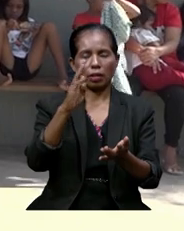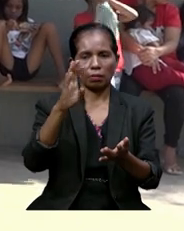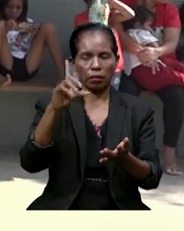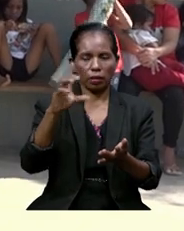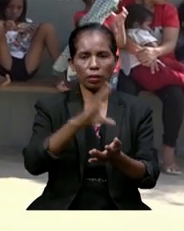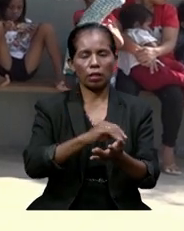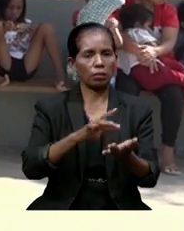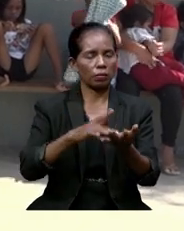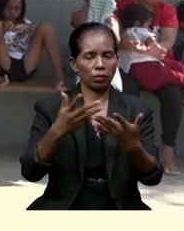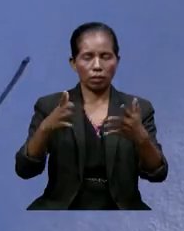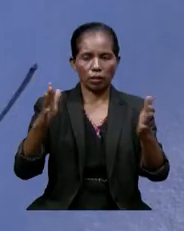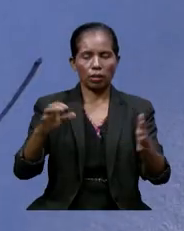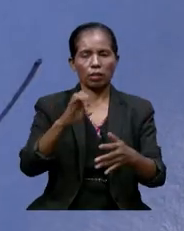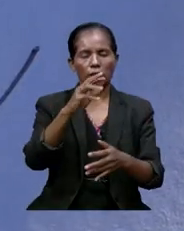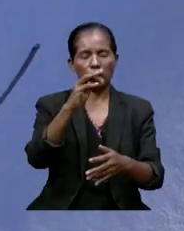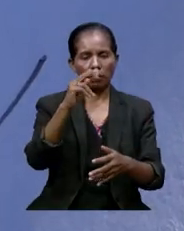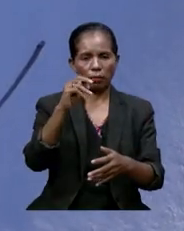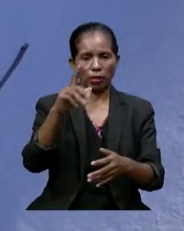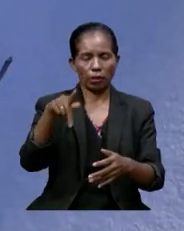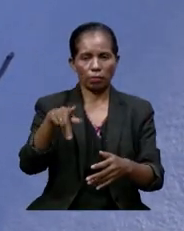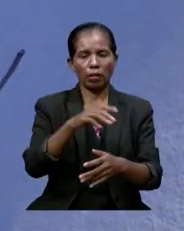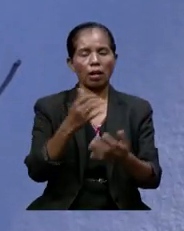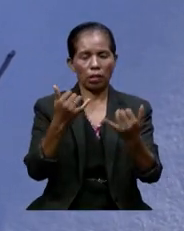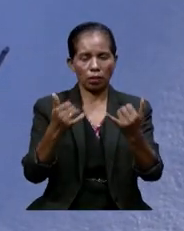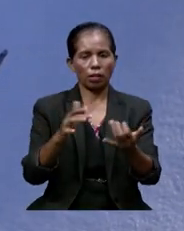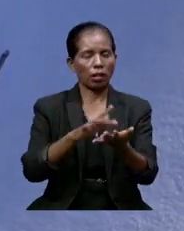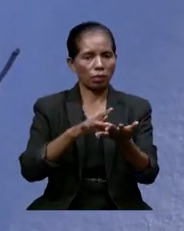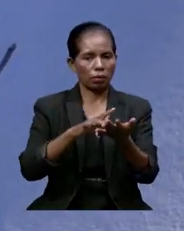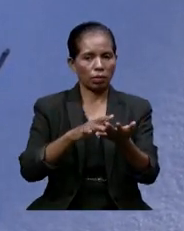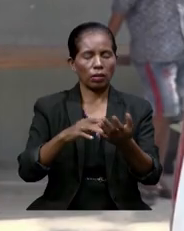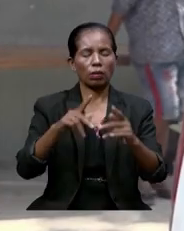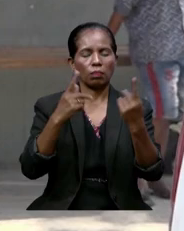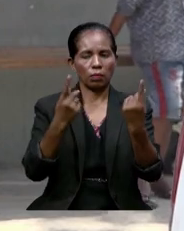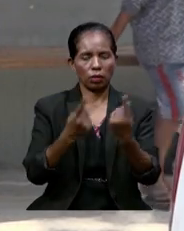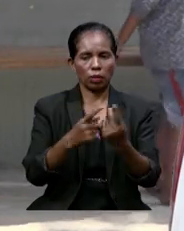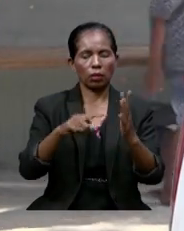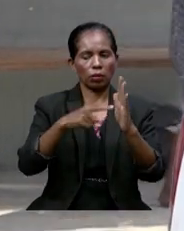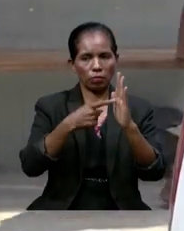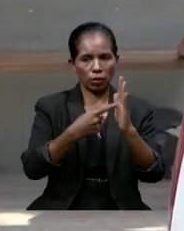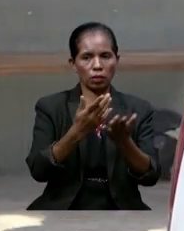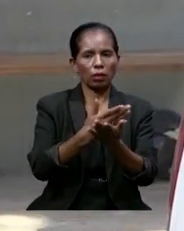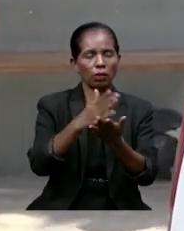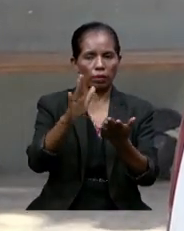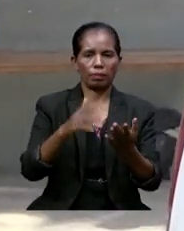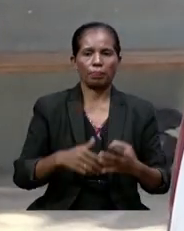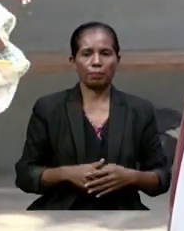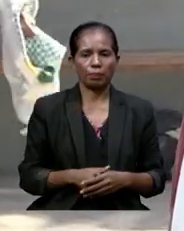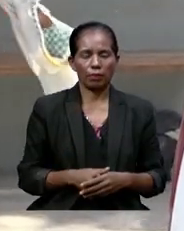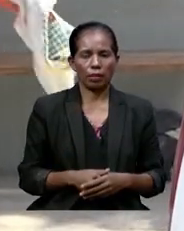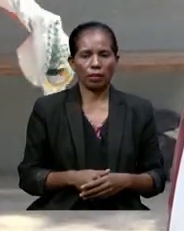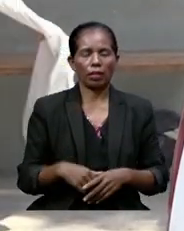e armazen INFPM, mai be daudaung ne Aimoruk refere companhia Balong Hahu Sosona.